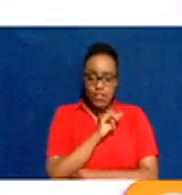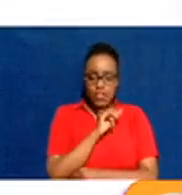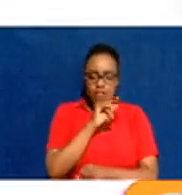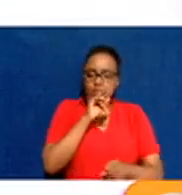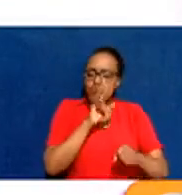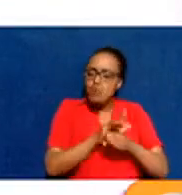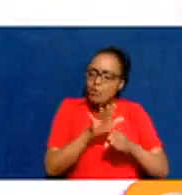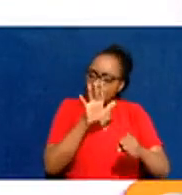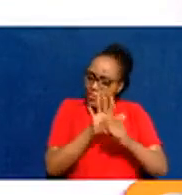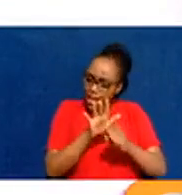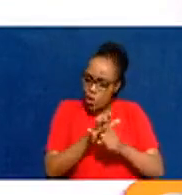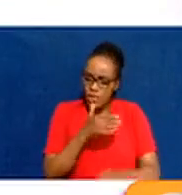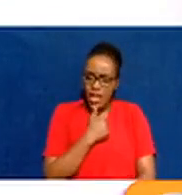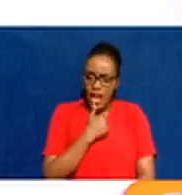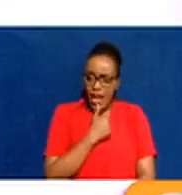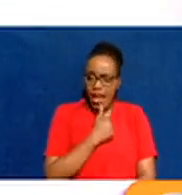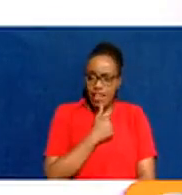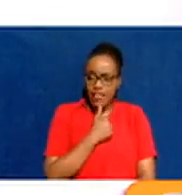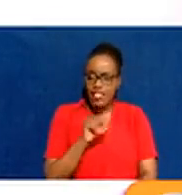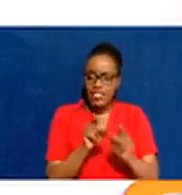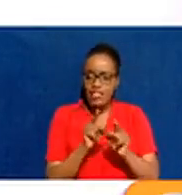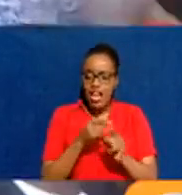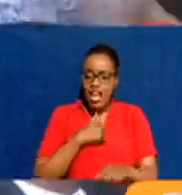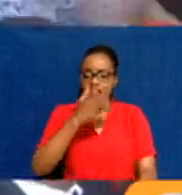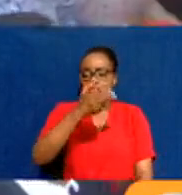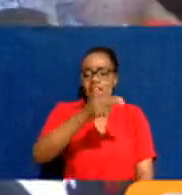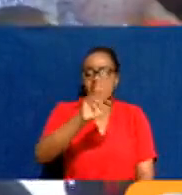nyingi zaidi. Tunaleta pesa ya hasla.